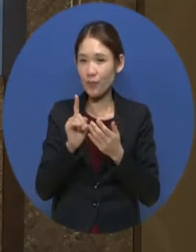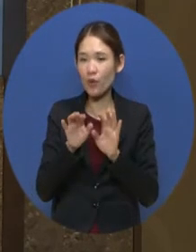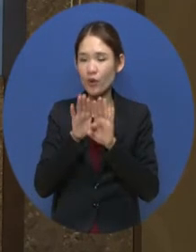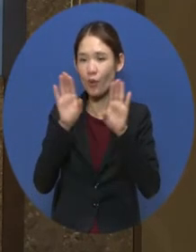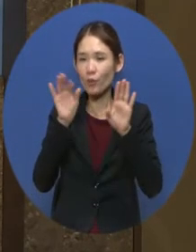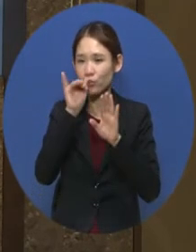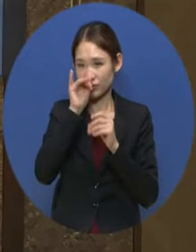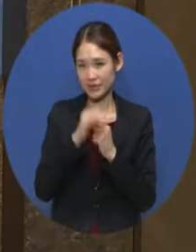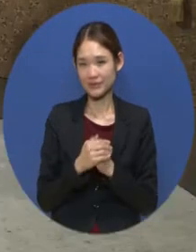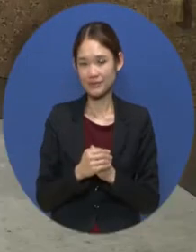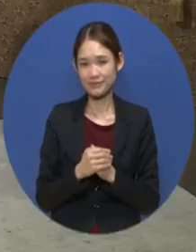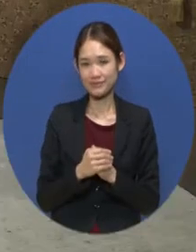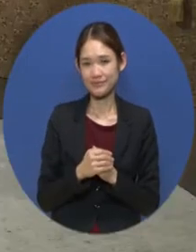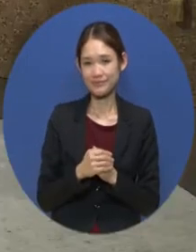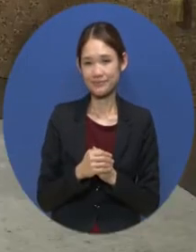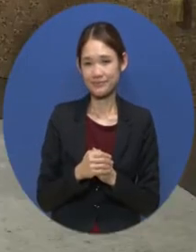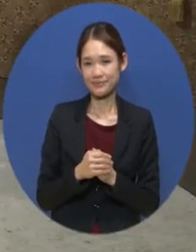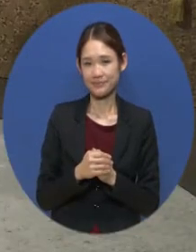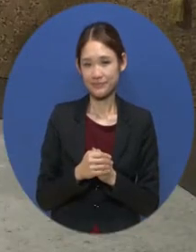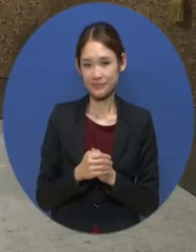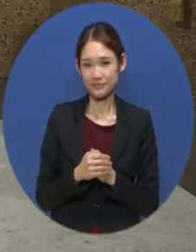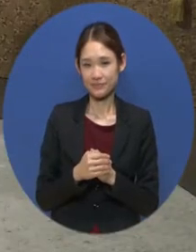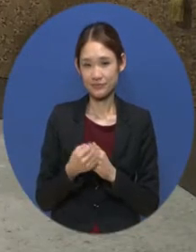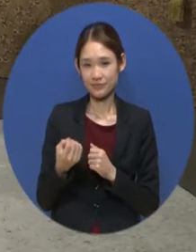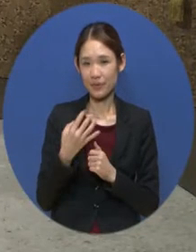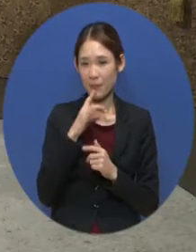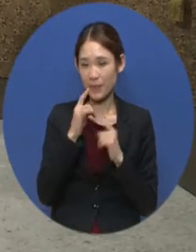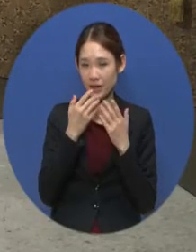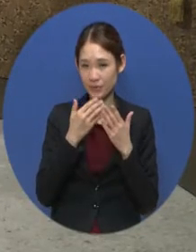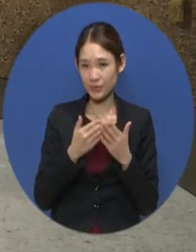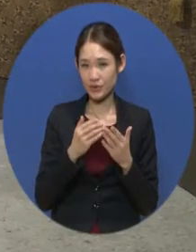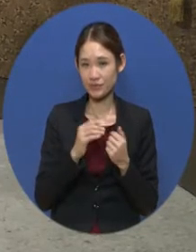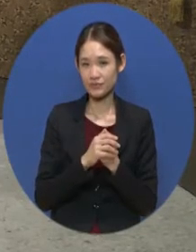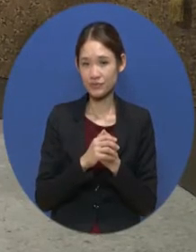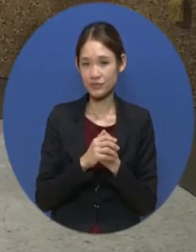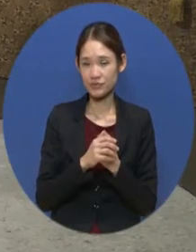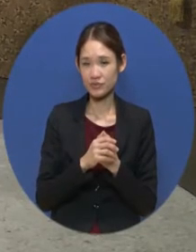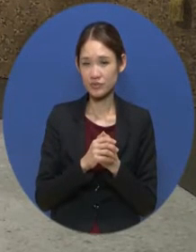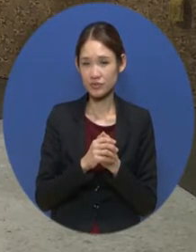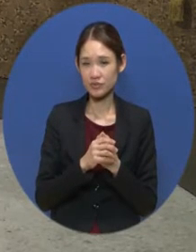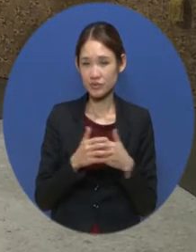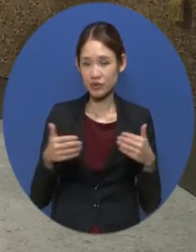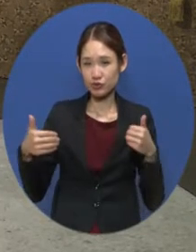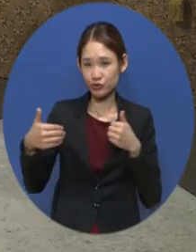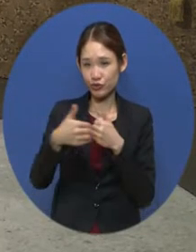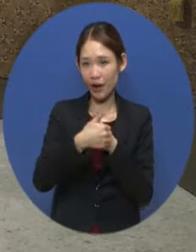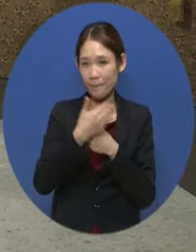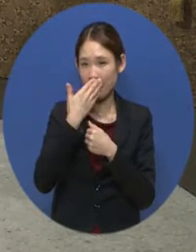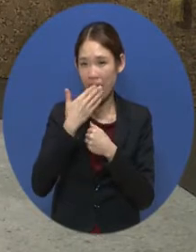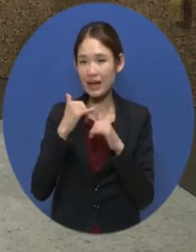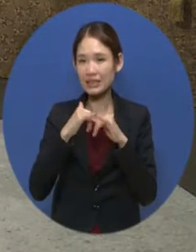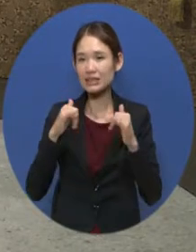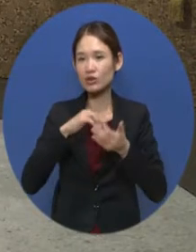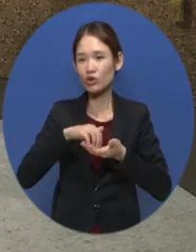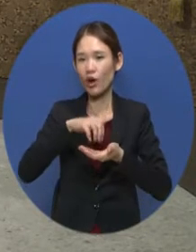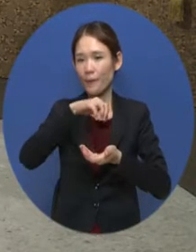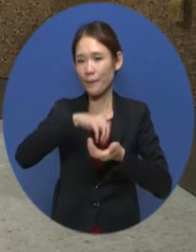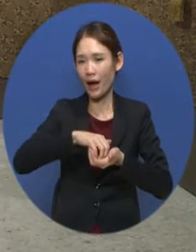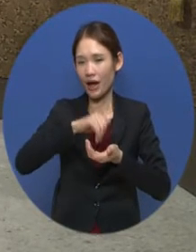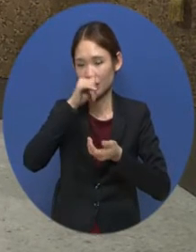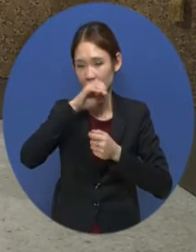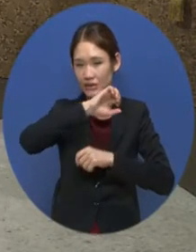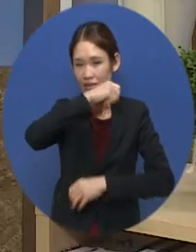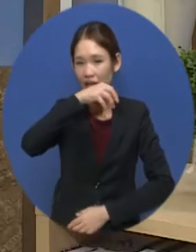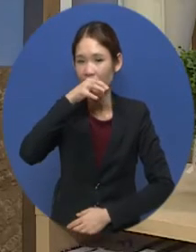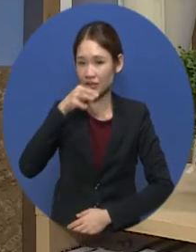됩니다. 네. 네, 지금도 이제 말씀을 했듯이 이게 수용 가능 인원이 있는 이유는 또 이제